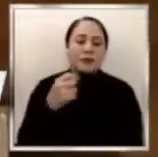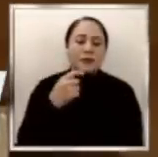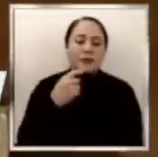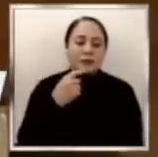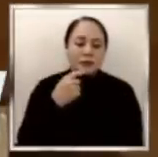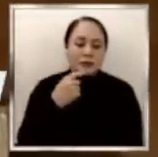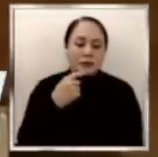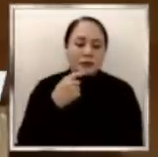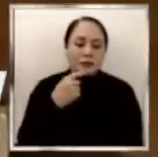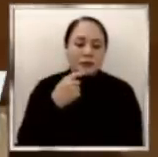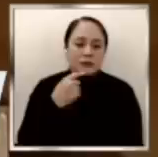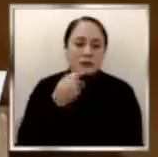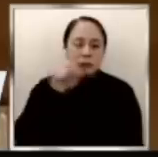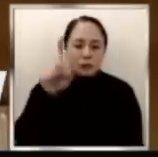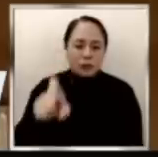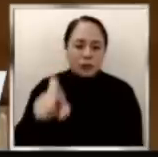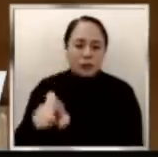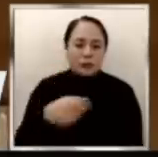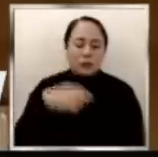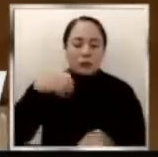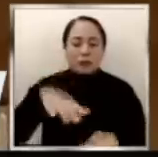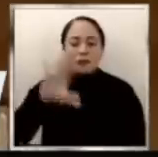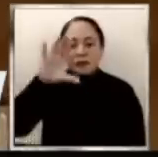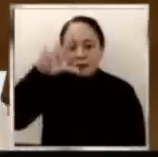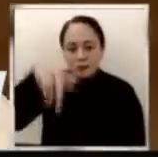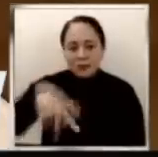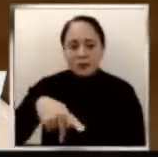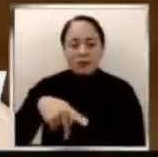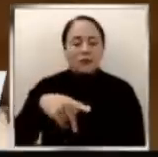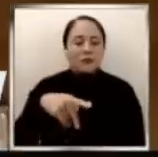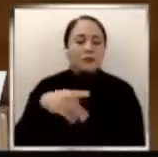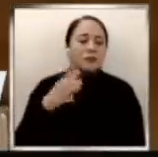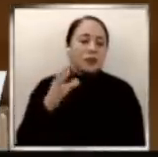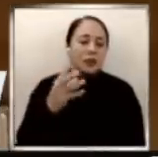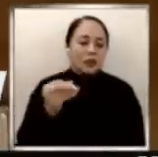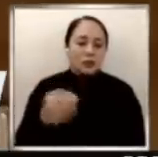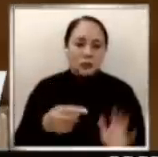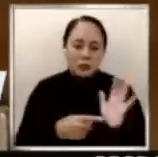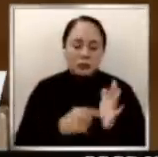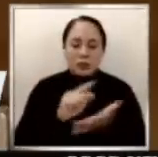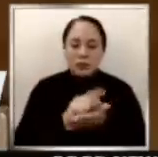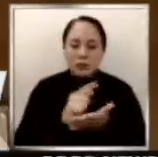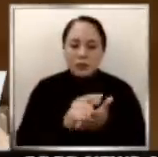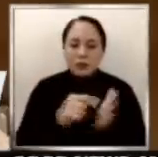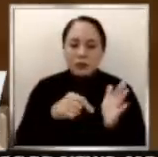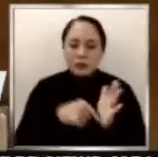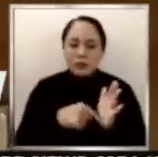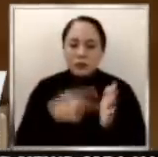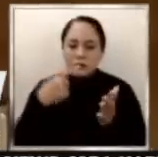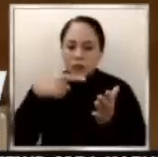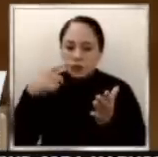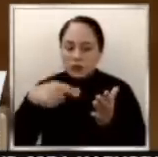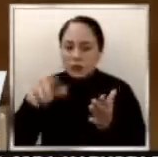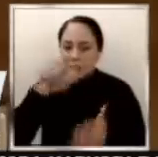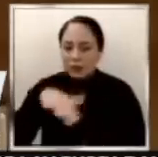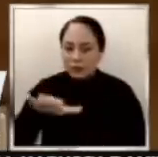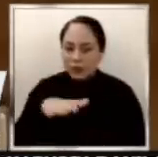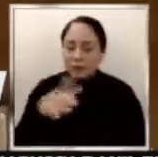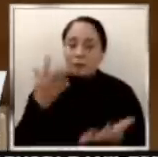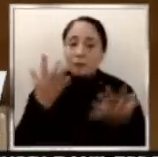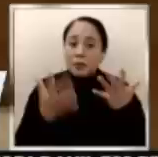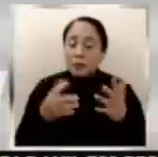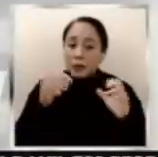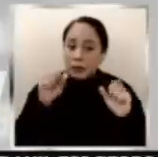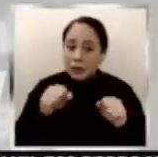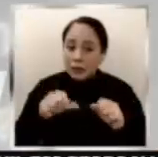Tinanong, sinabi namin na wala po yung cellphone ko. Pinakita ko yung laptop ko, dito po siya natatrack sa area na to. Baka po may nakapulot po